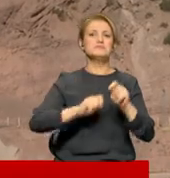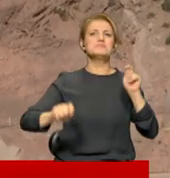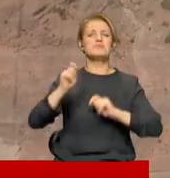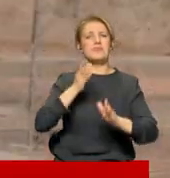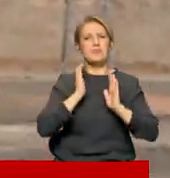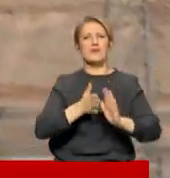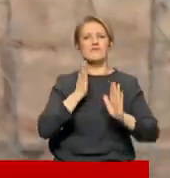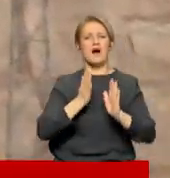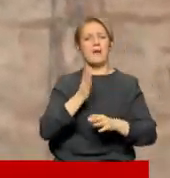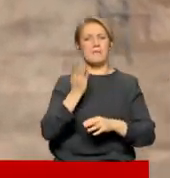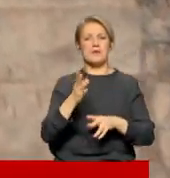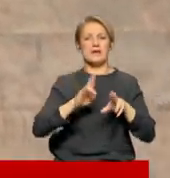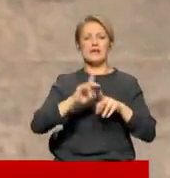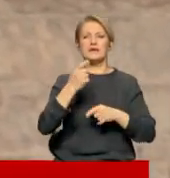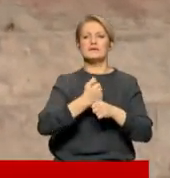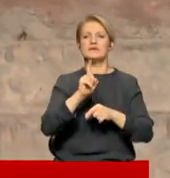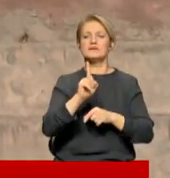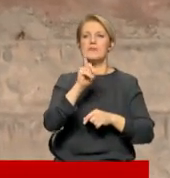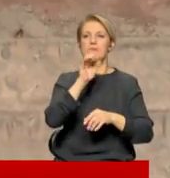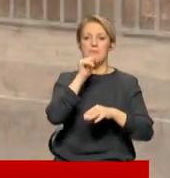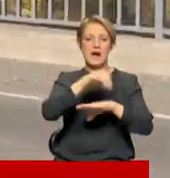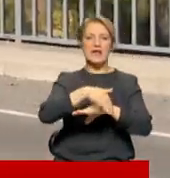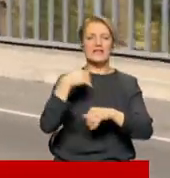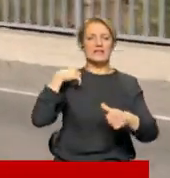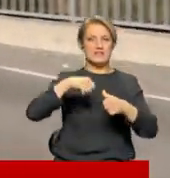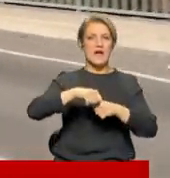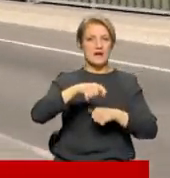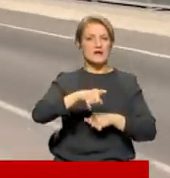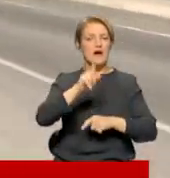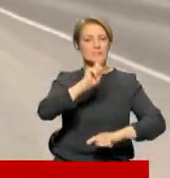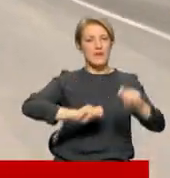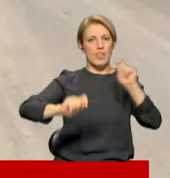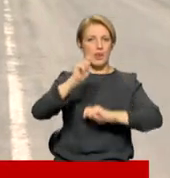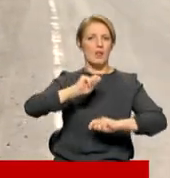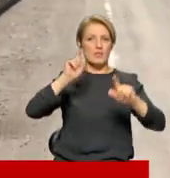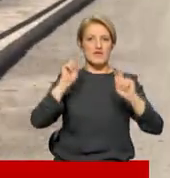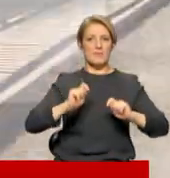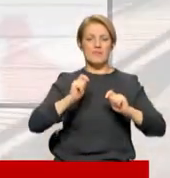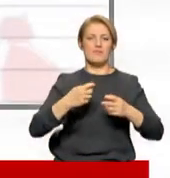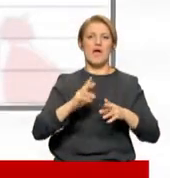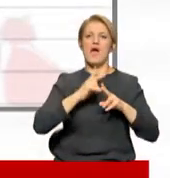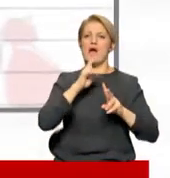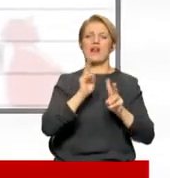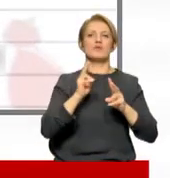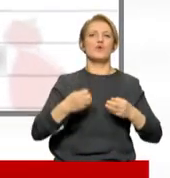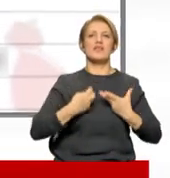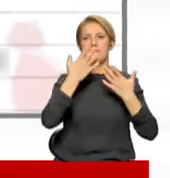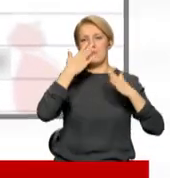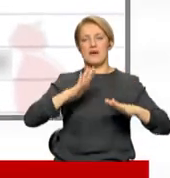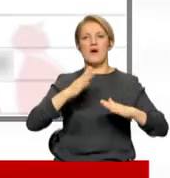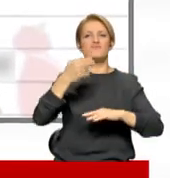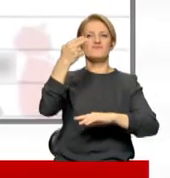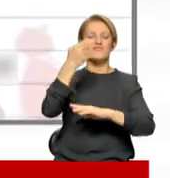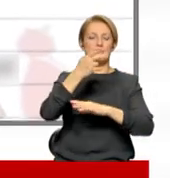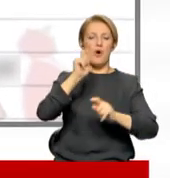elektrik üretebilen Kia barajının şimdi yeniden onarılıp elektrik üretmesi bekleniyor yaklaşık 2 yıldır Barajı yapan firma